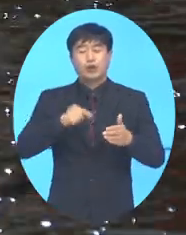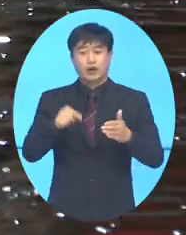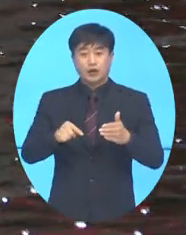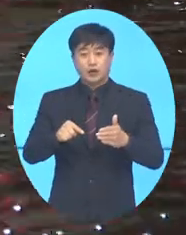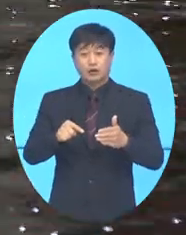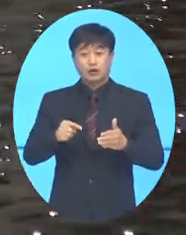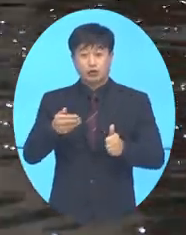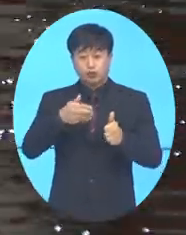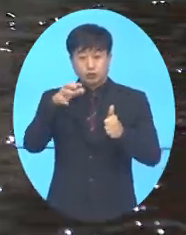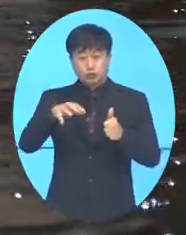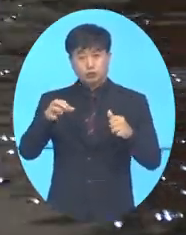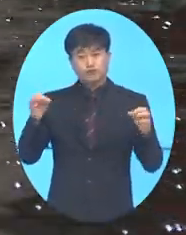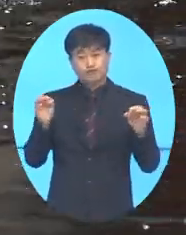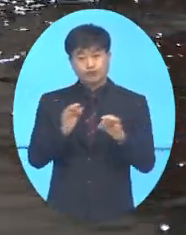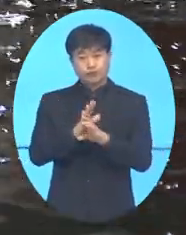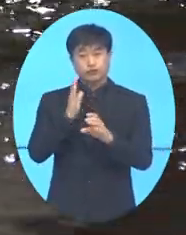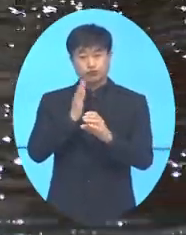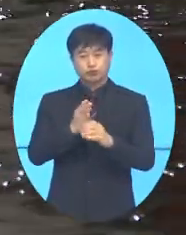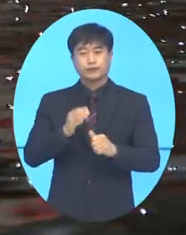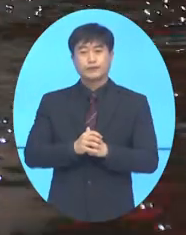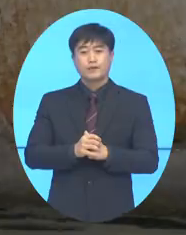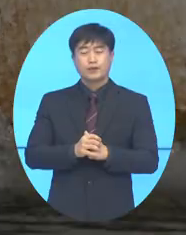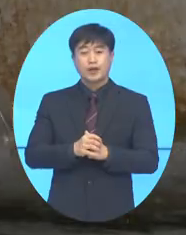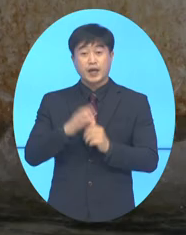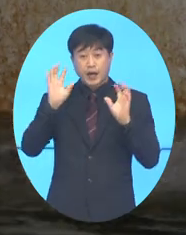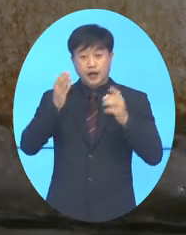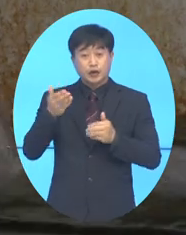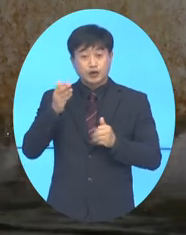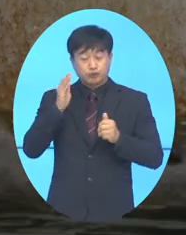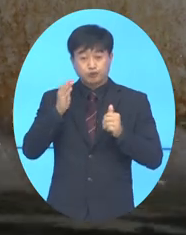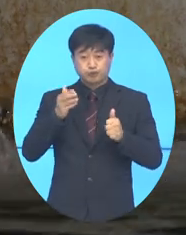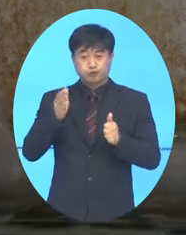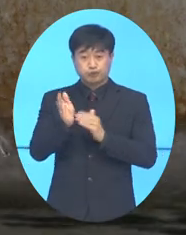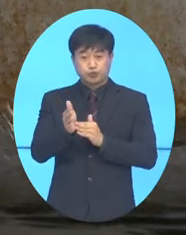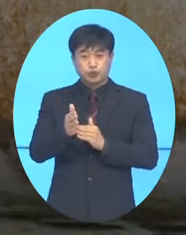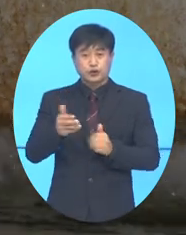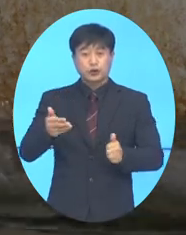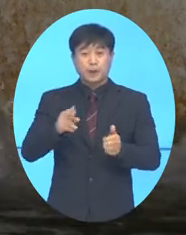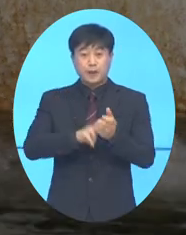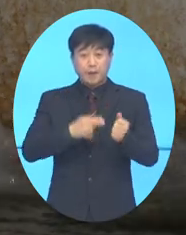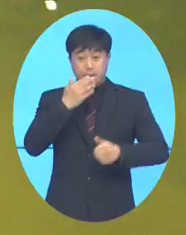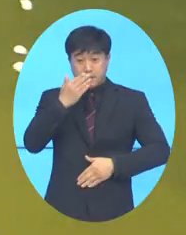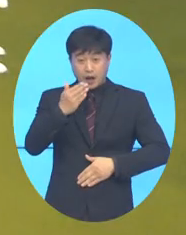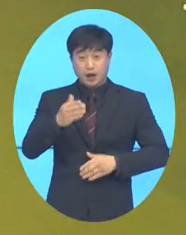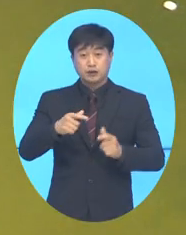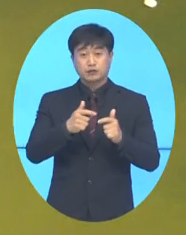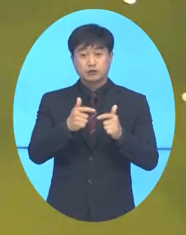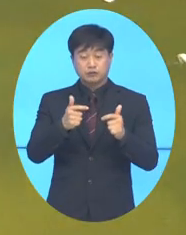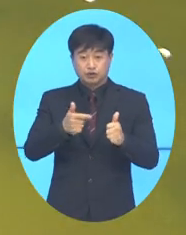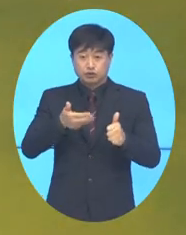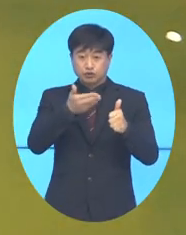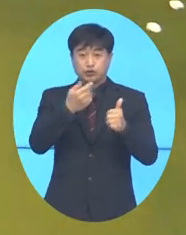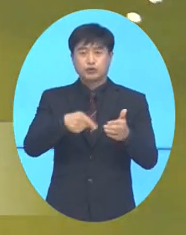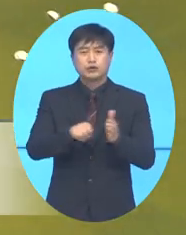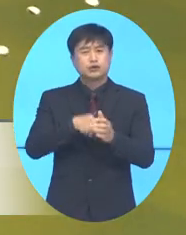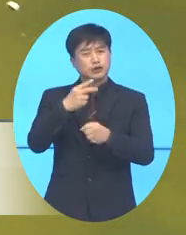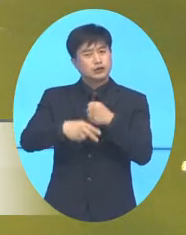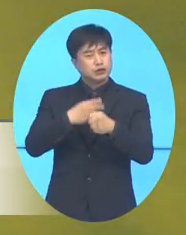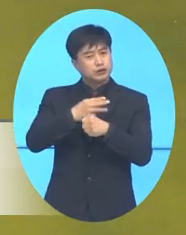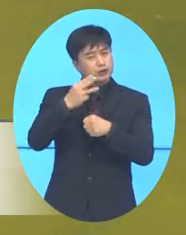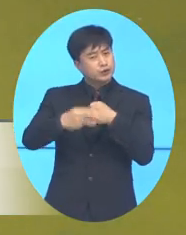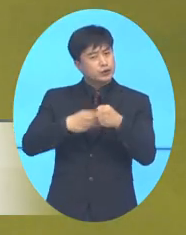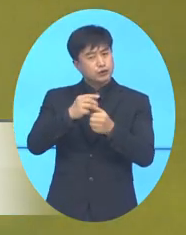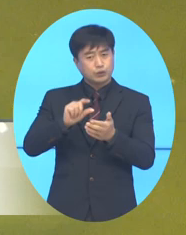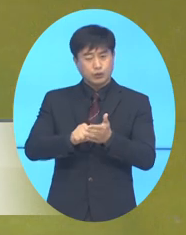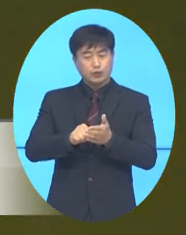황복 양식장은 거의 사라진 상황. 어린 물고기를 판매 가능한 크기로 키우기 위해선 2, 3년의 시간이 필요한데 양식